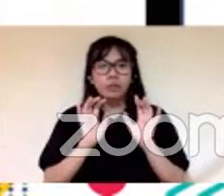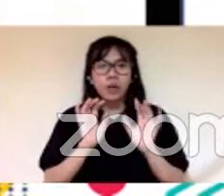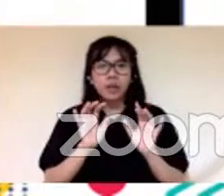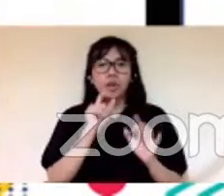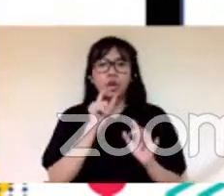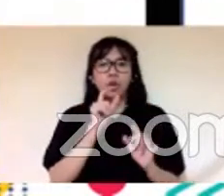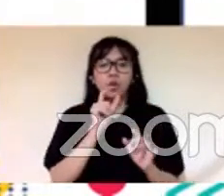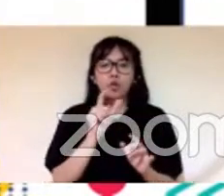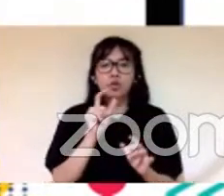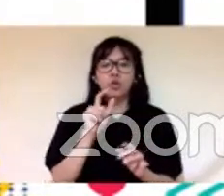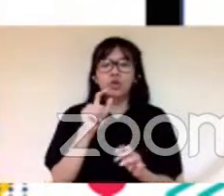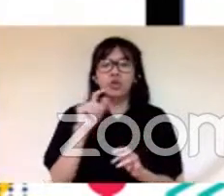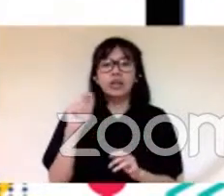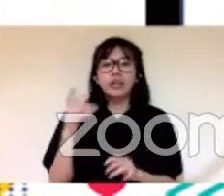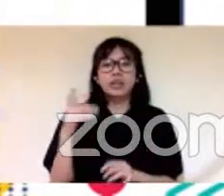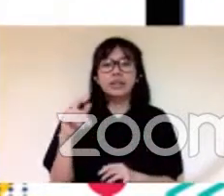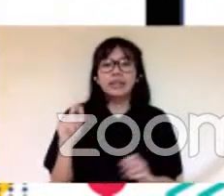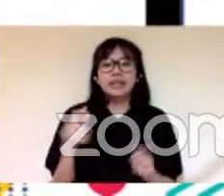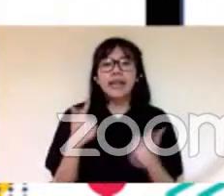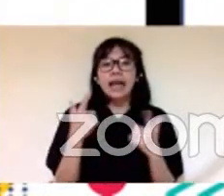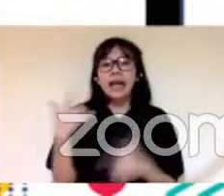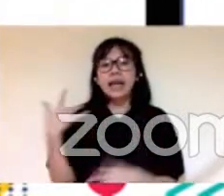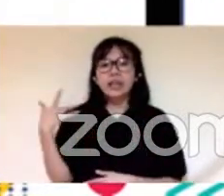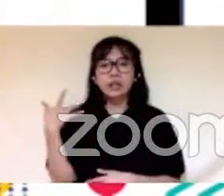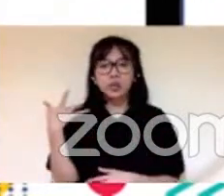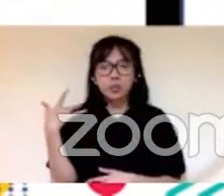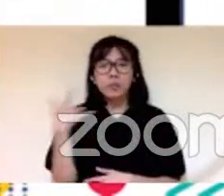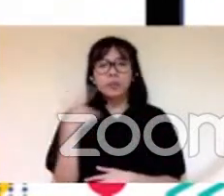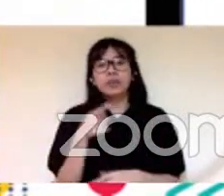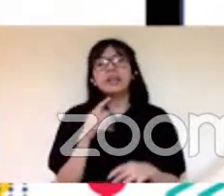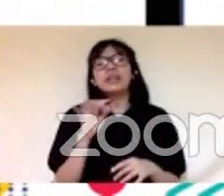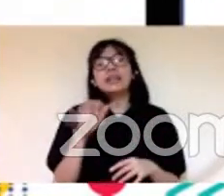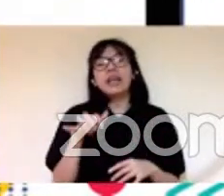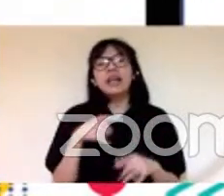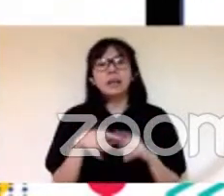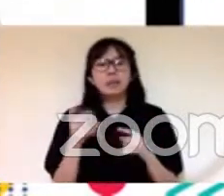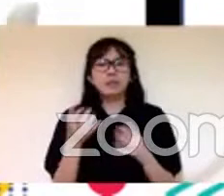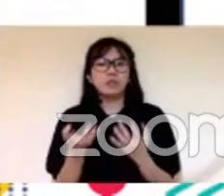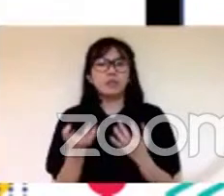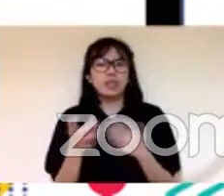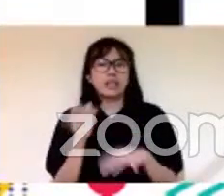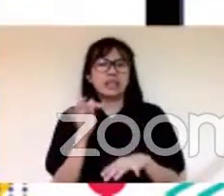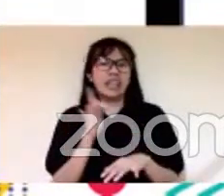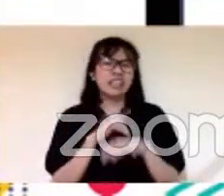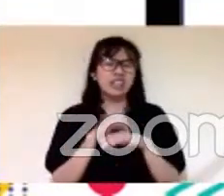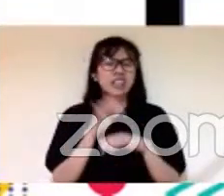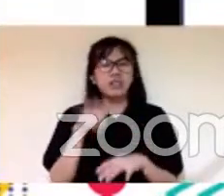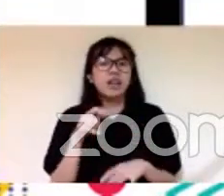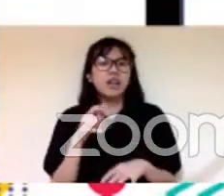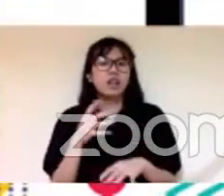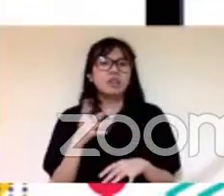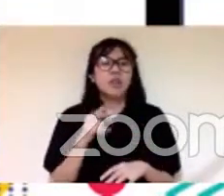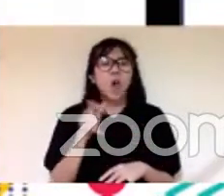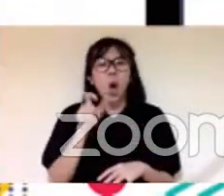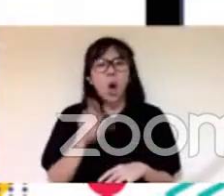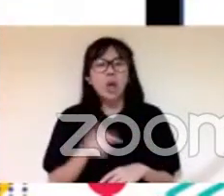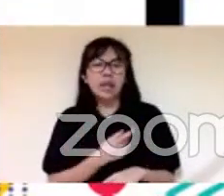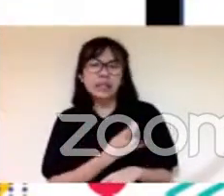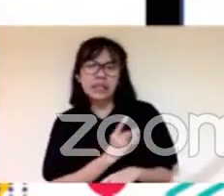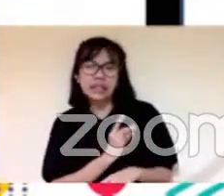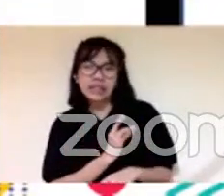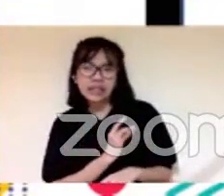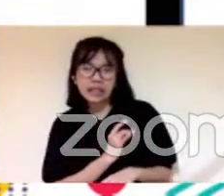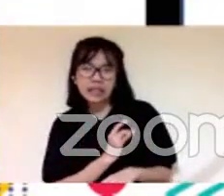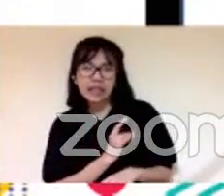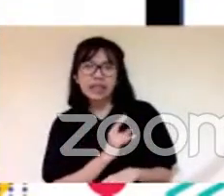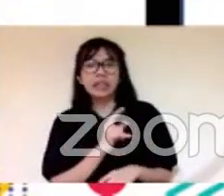Nah, itu kan sesuatu hal yang sensitif dan membuat orang lain menjadi iri gitu ya, menjadi ingin menjelekkan gitu. Nah, balik lagi kepada kita bahwa